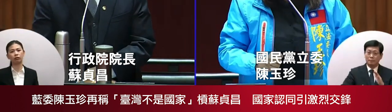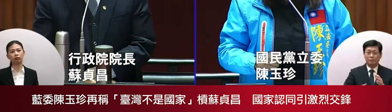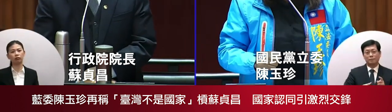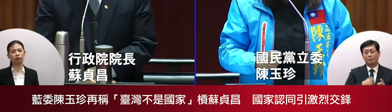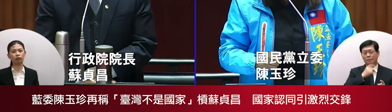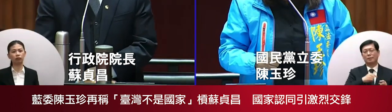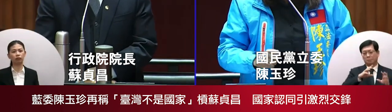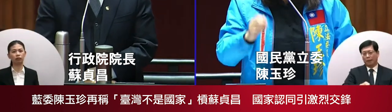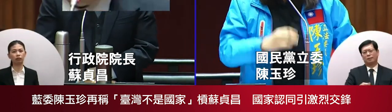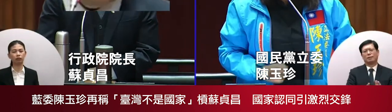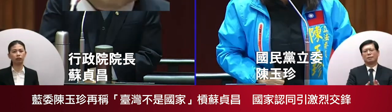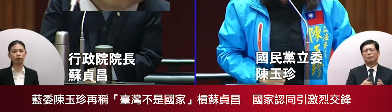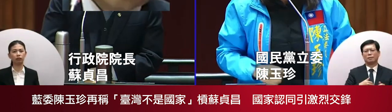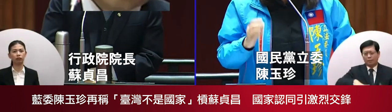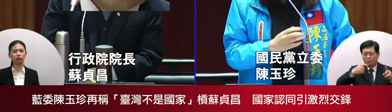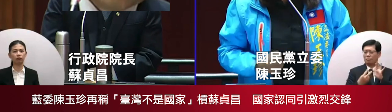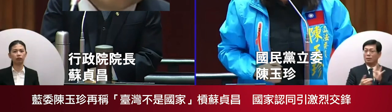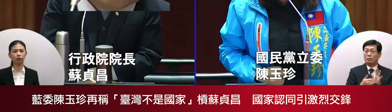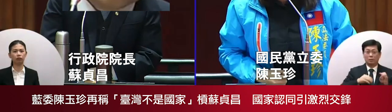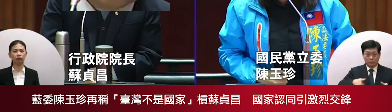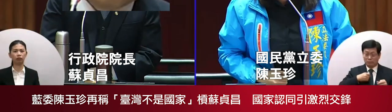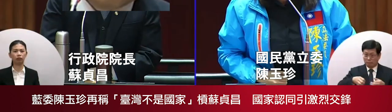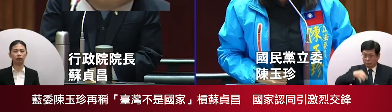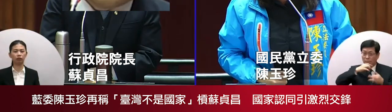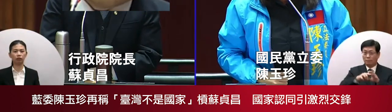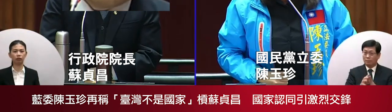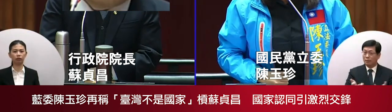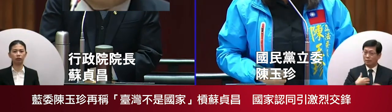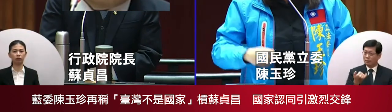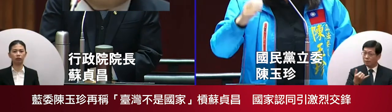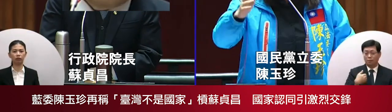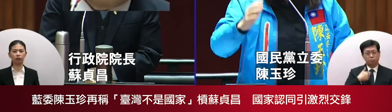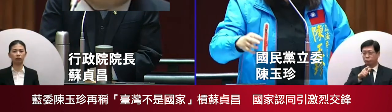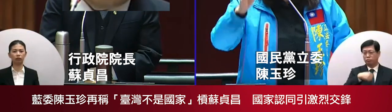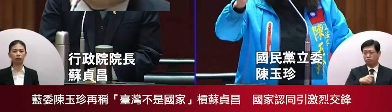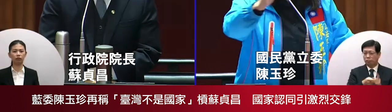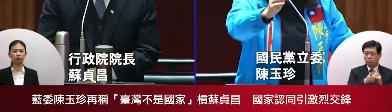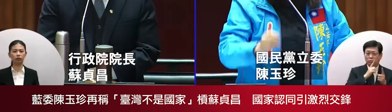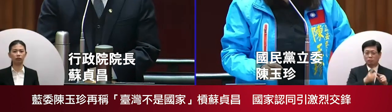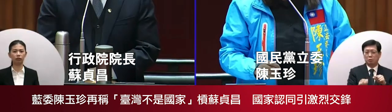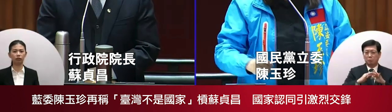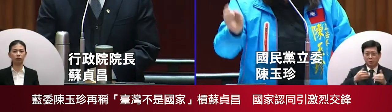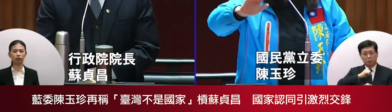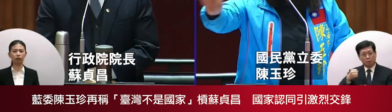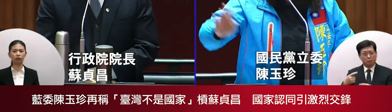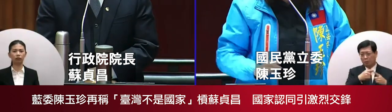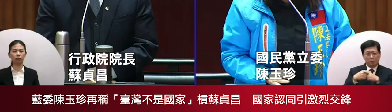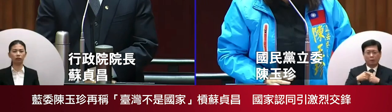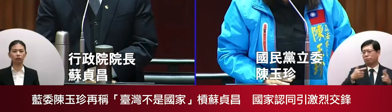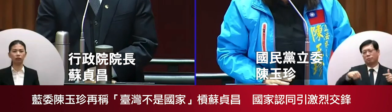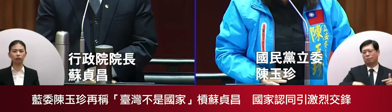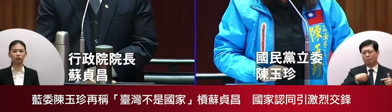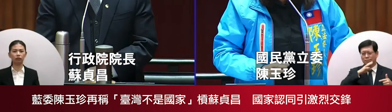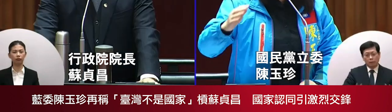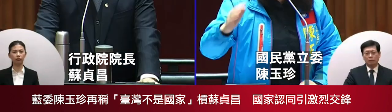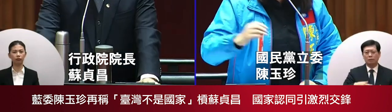点点好不好？你先和我讲完了，我跟你是要讲金门的代志，好不好？不是要来告你的，讲什么中华民国台湾？因为我不是要讲这个意识